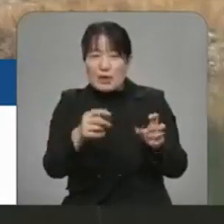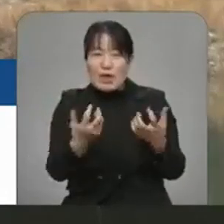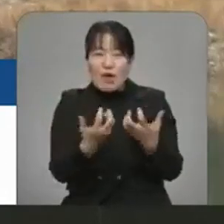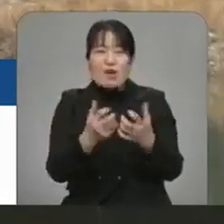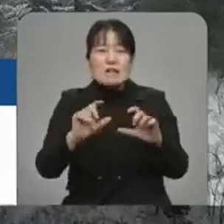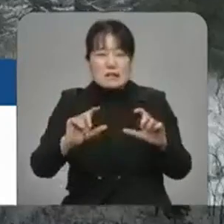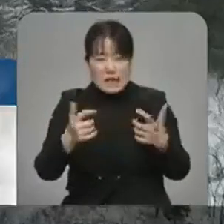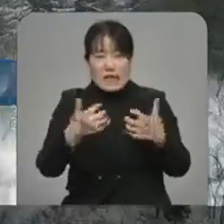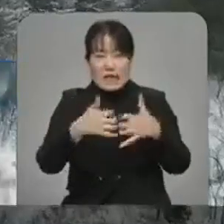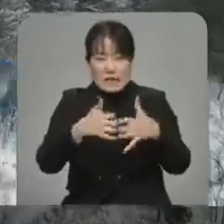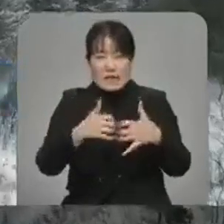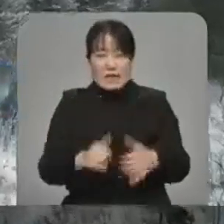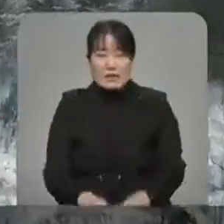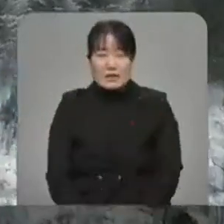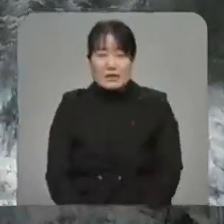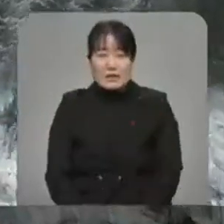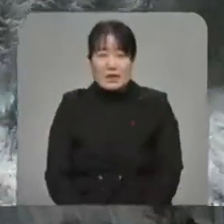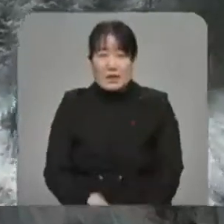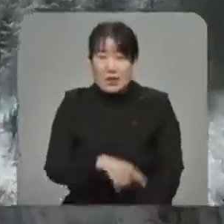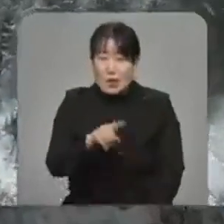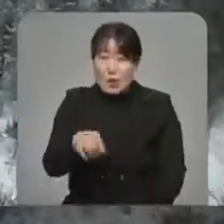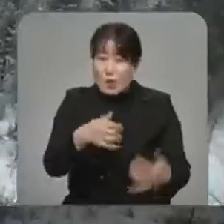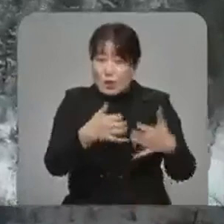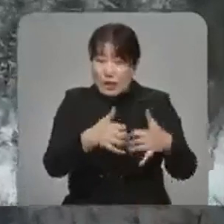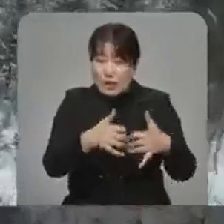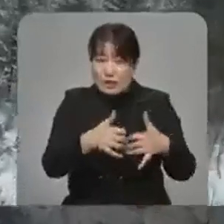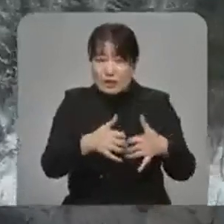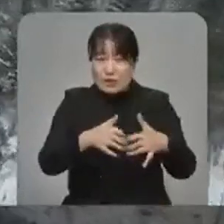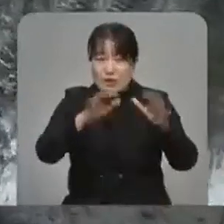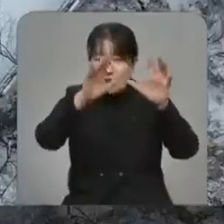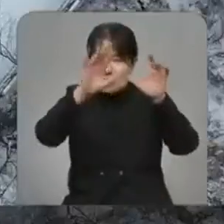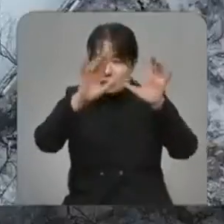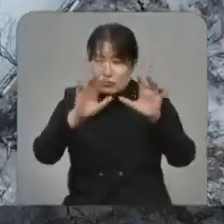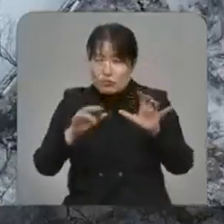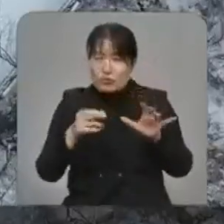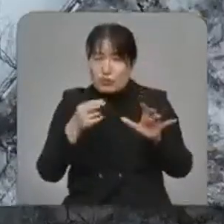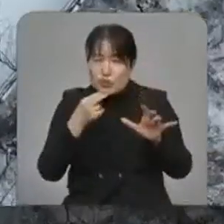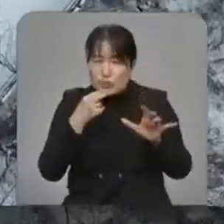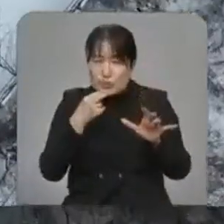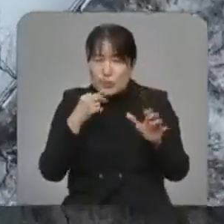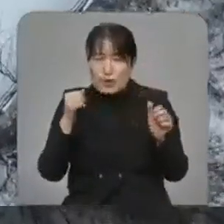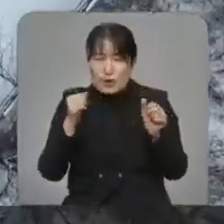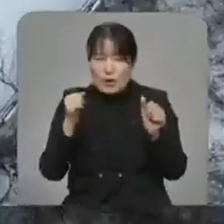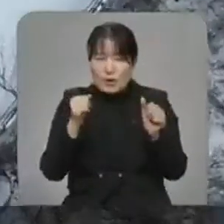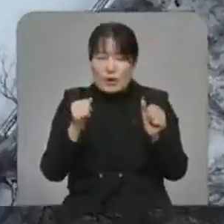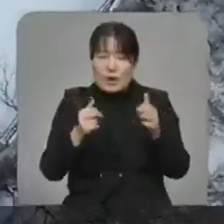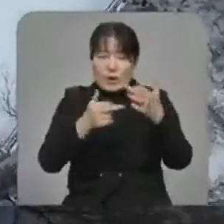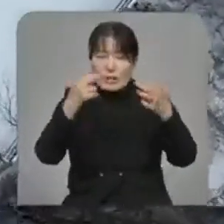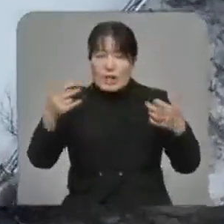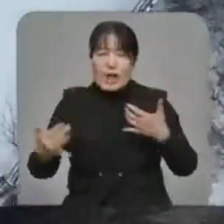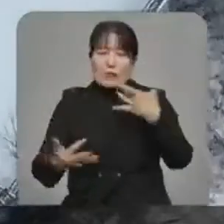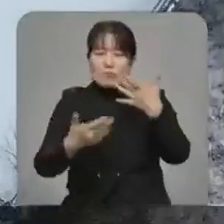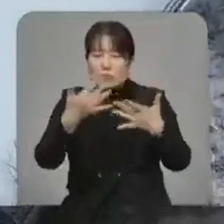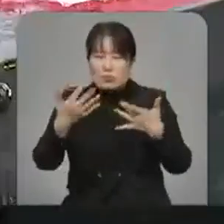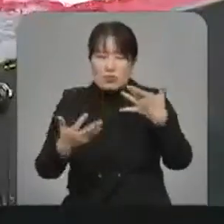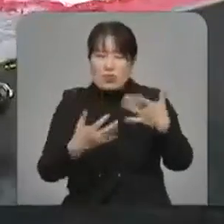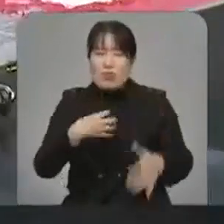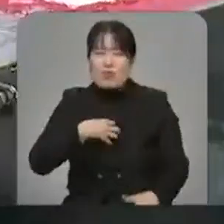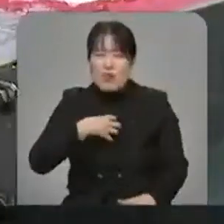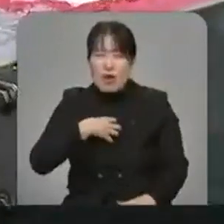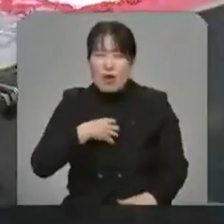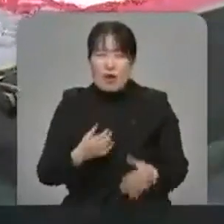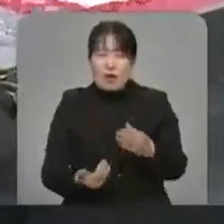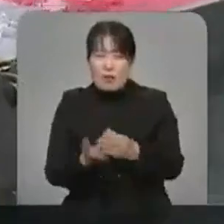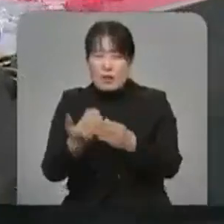하는 장치입니다 결빙방지 장치에는 최근 눈 없는 겨울이 반복되면서 겨울철 산불 위험이 커지자 속속 설치되고